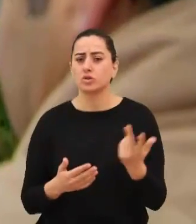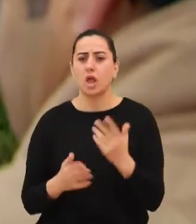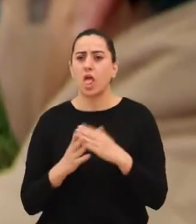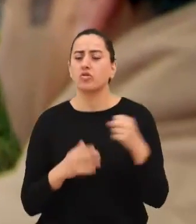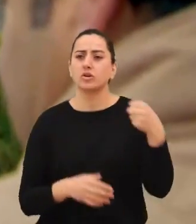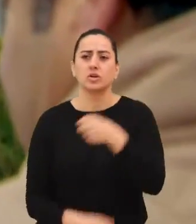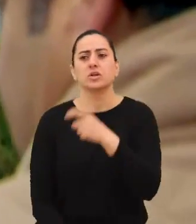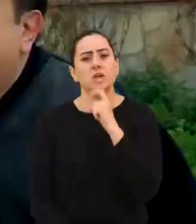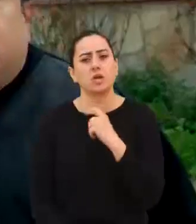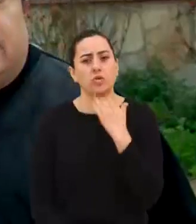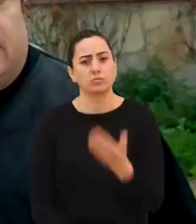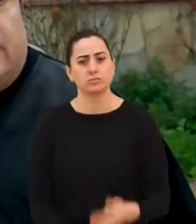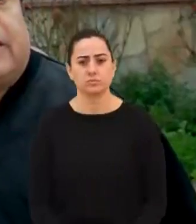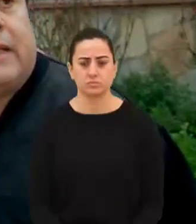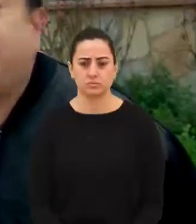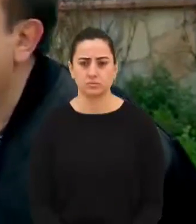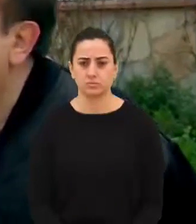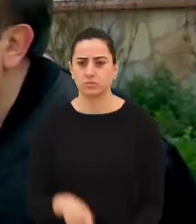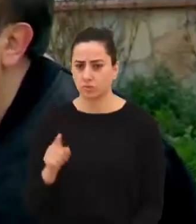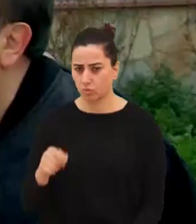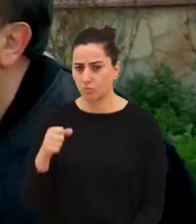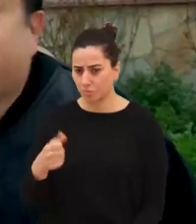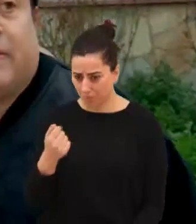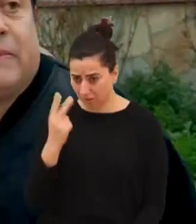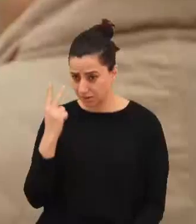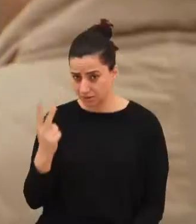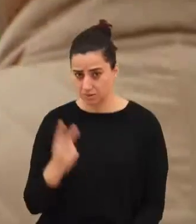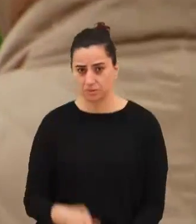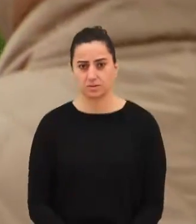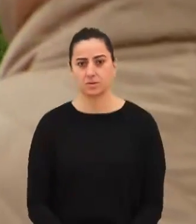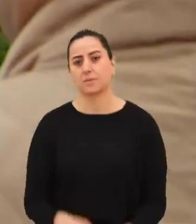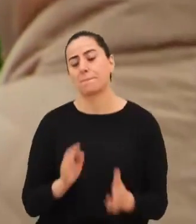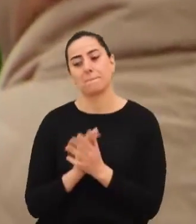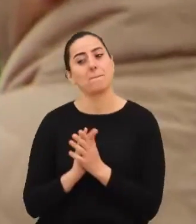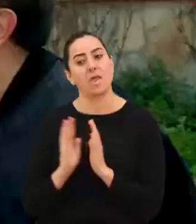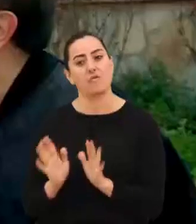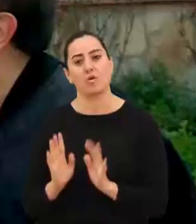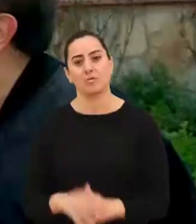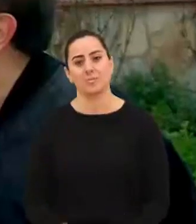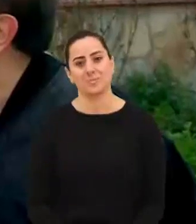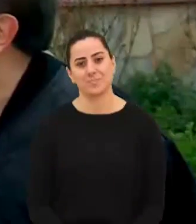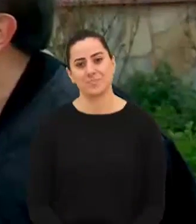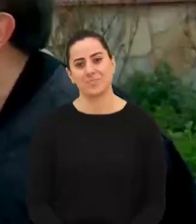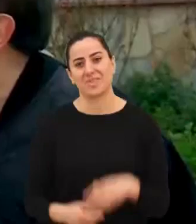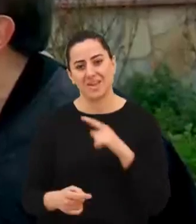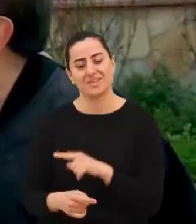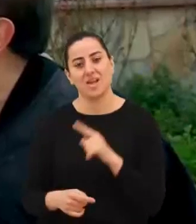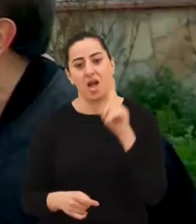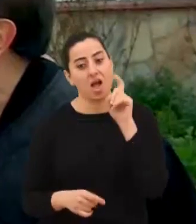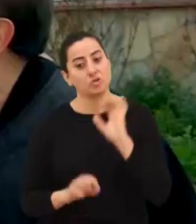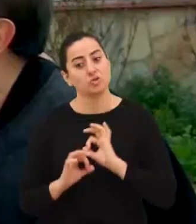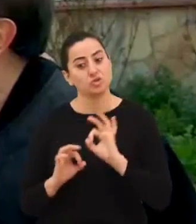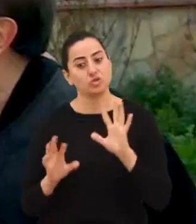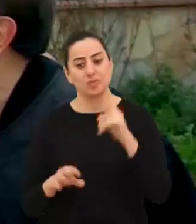getiriyorsun buraya? O çanta paralar sizin değil mi efendim? Bravo Şükrü, gerçekten bravo. Yani Einstein'dan sonra